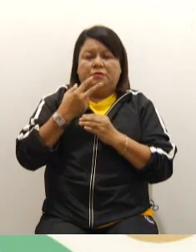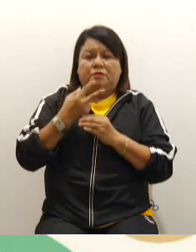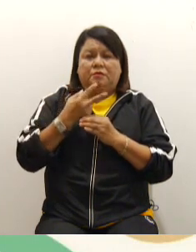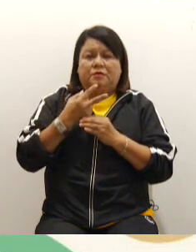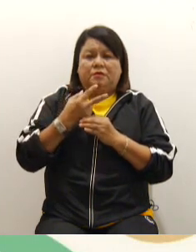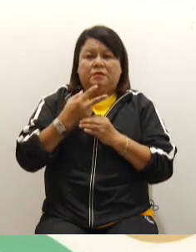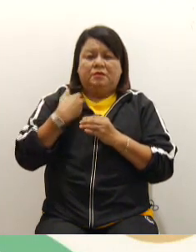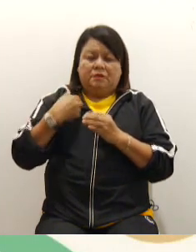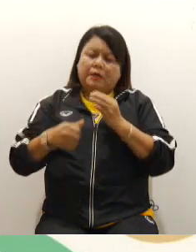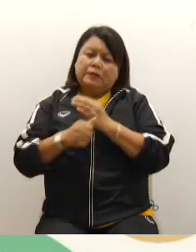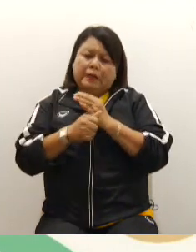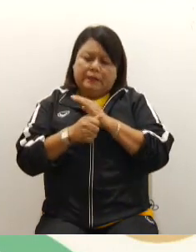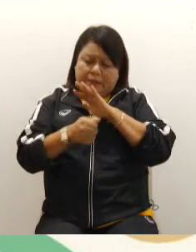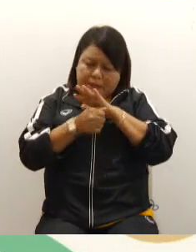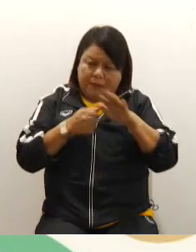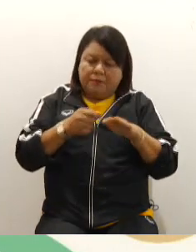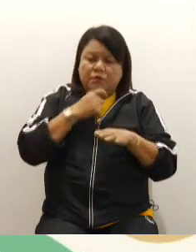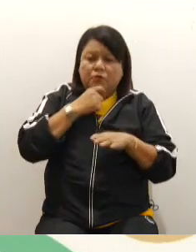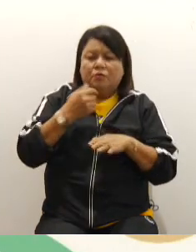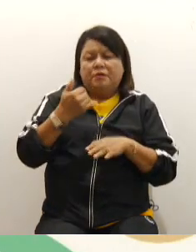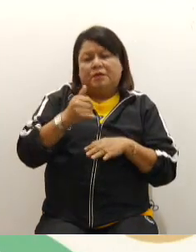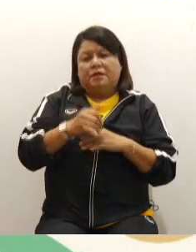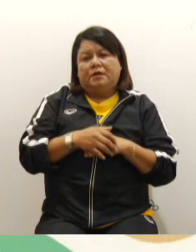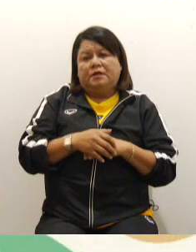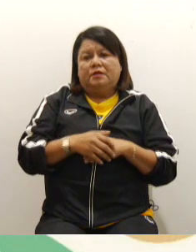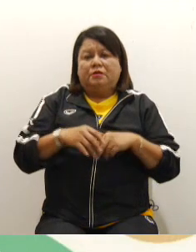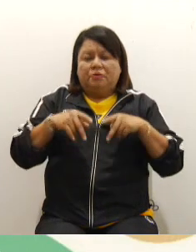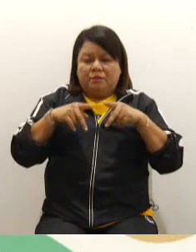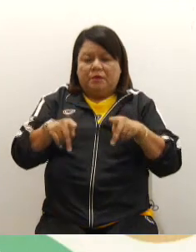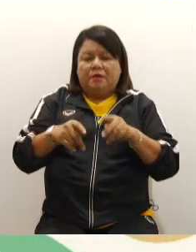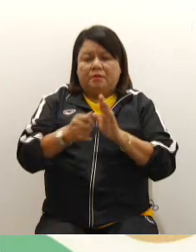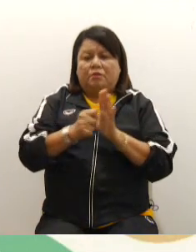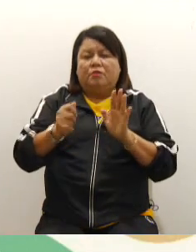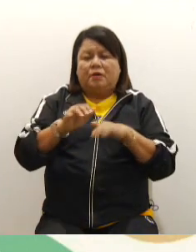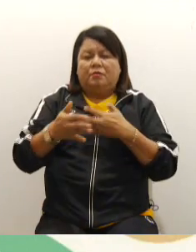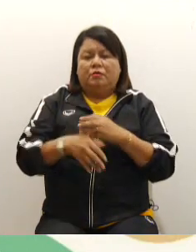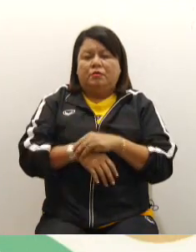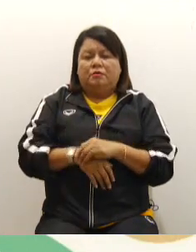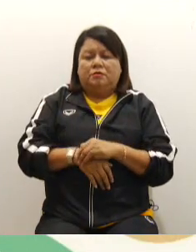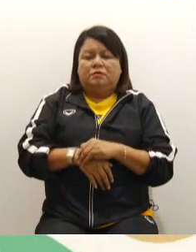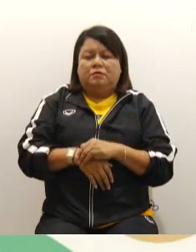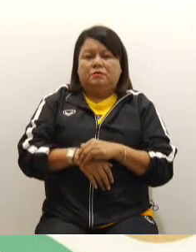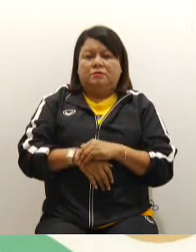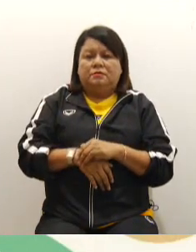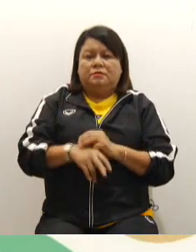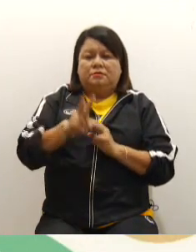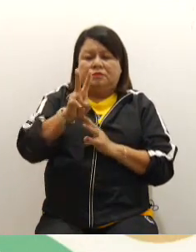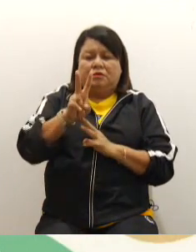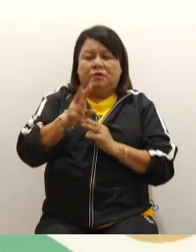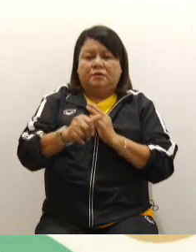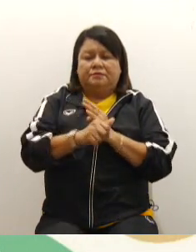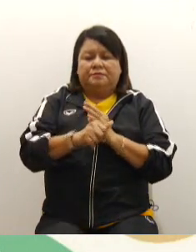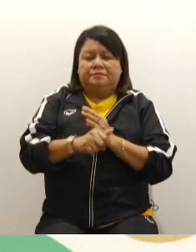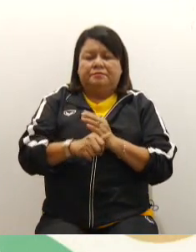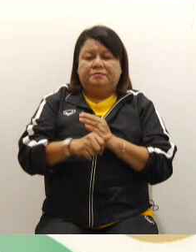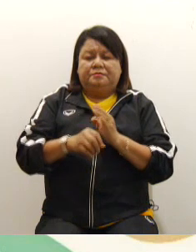ายซึ่งแฝงอยู่เราก็ไม่ทราบนะคะเพราะฉะนั้นเราต้องพยายามมองให้หมดนะคะอันที่สองเราอาจจะกำจัดอันตรายไม่ได้นะ